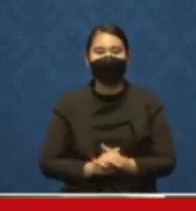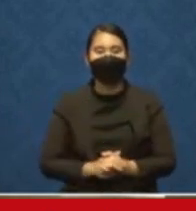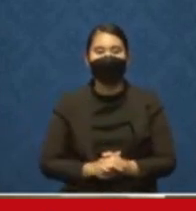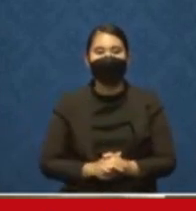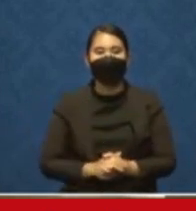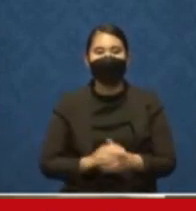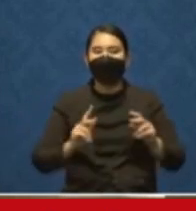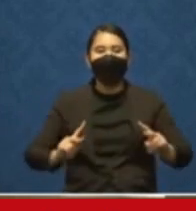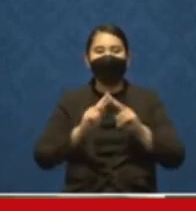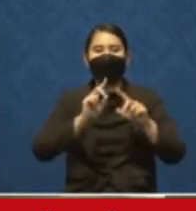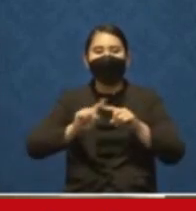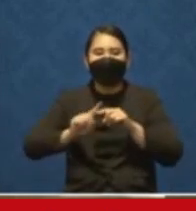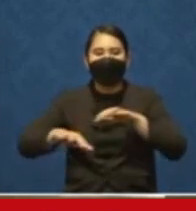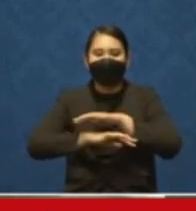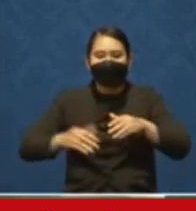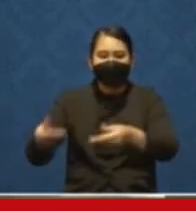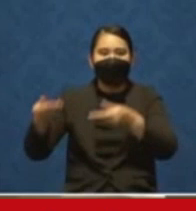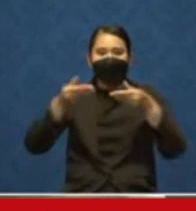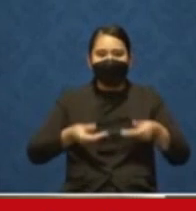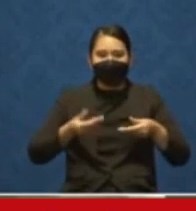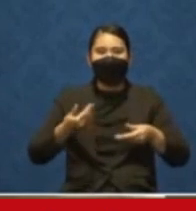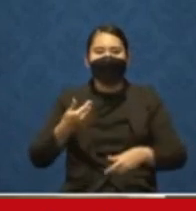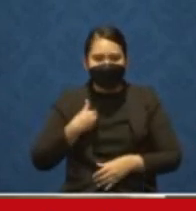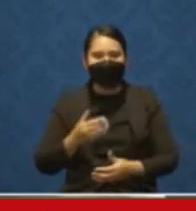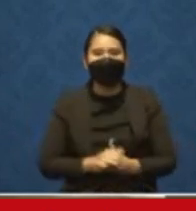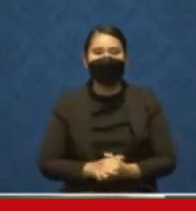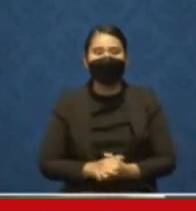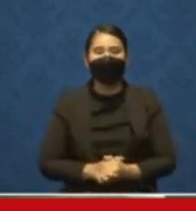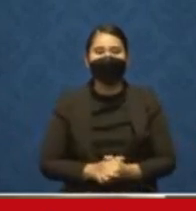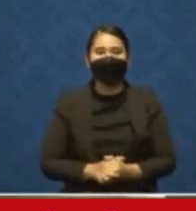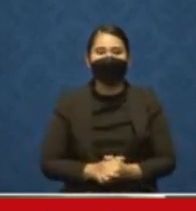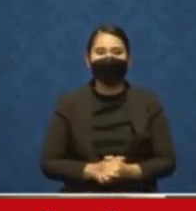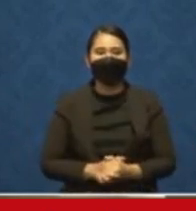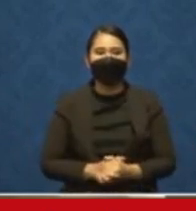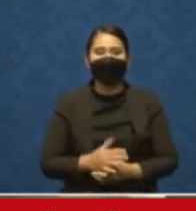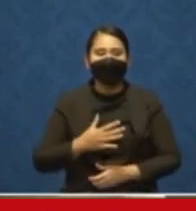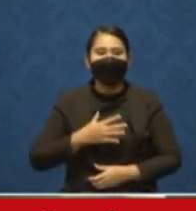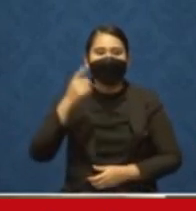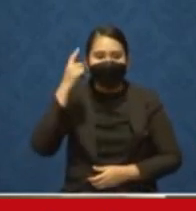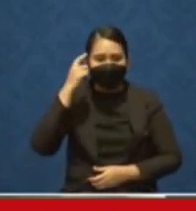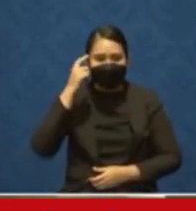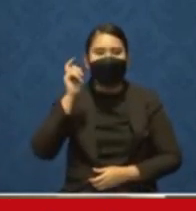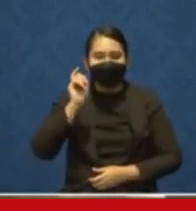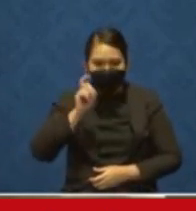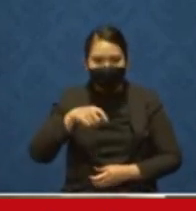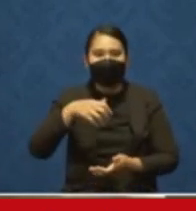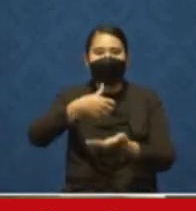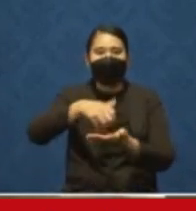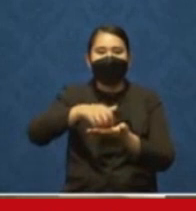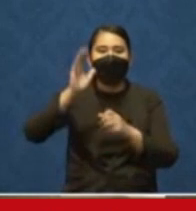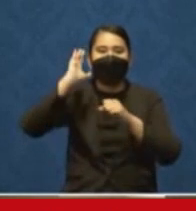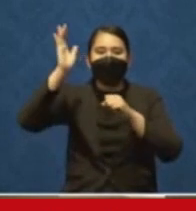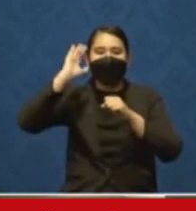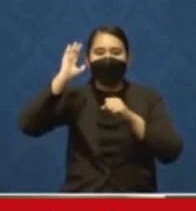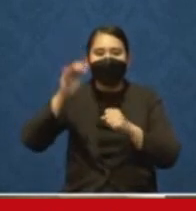สงสารประเทศสงสันส่งมาให้อย่าสำนักงานอัยการสูงสุดกรมเหมืองแร่กระทรวงส่งมา